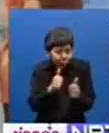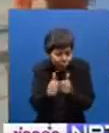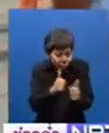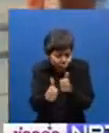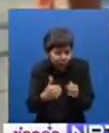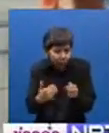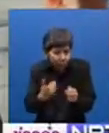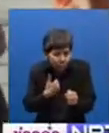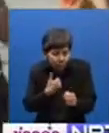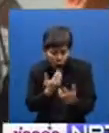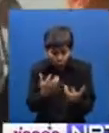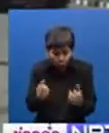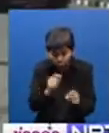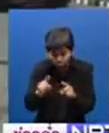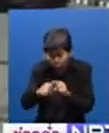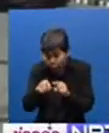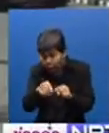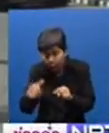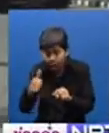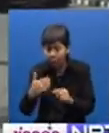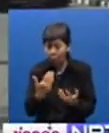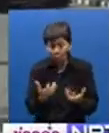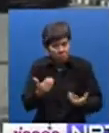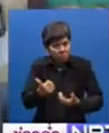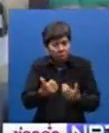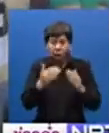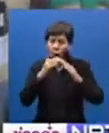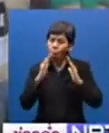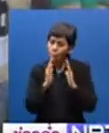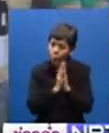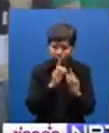มีขบวนของดีจากตำบลต่างๆจากคุ้มวัด